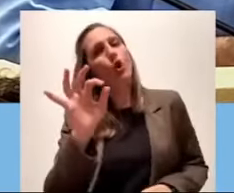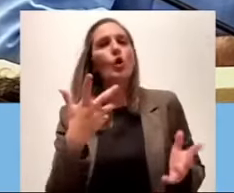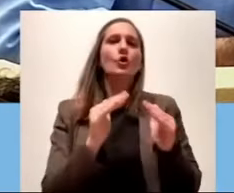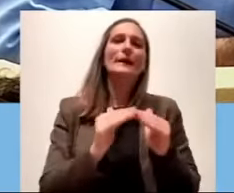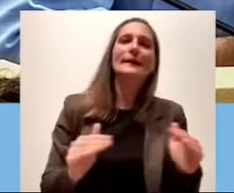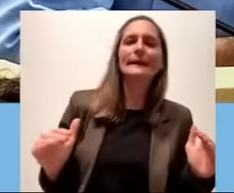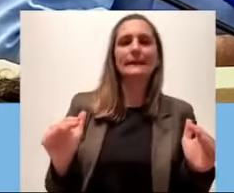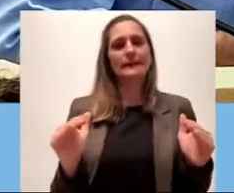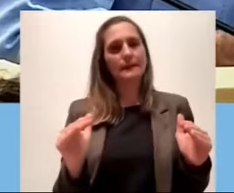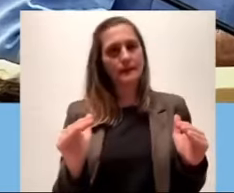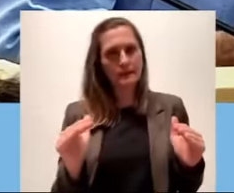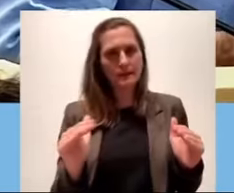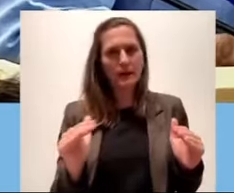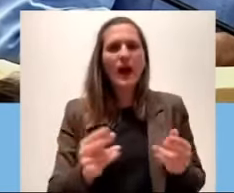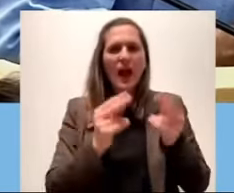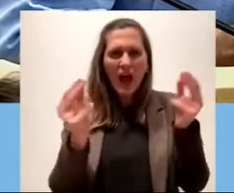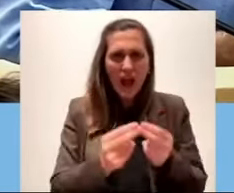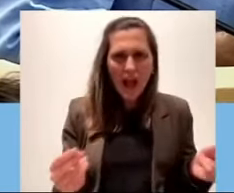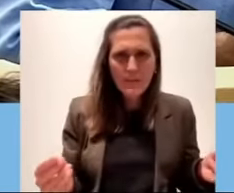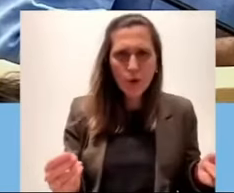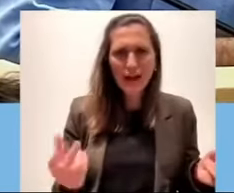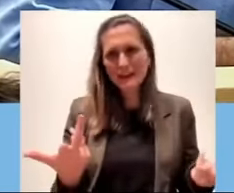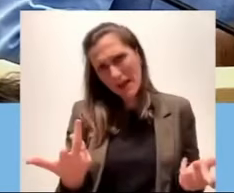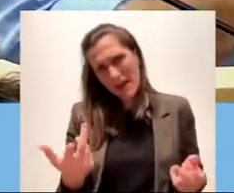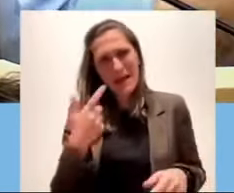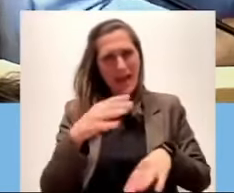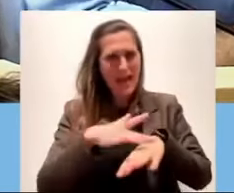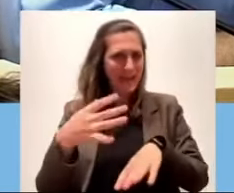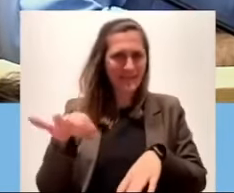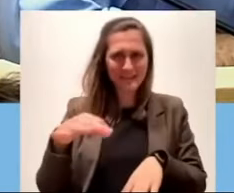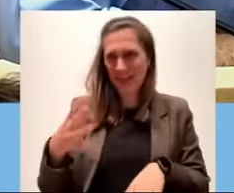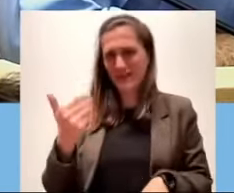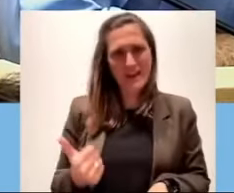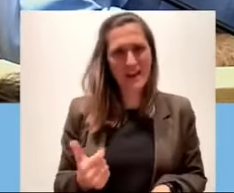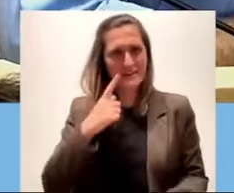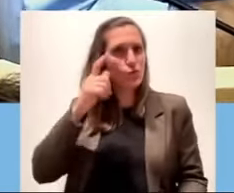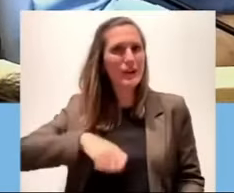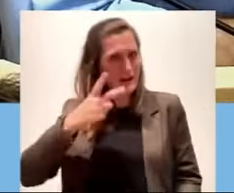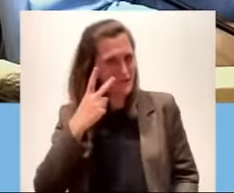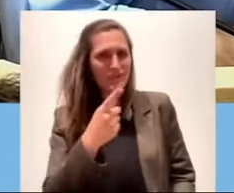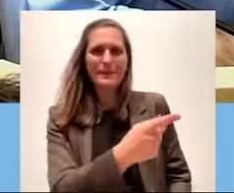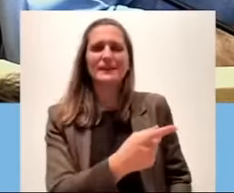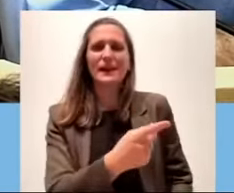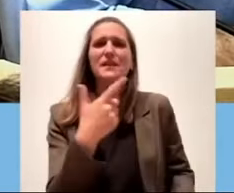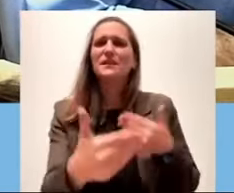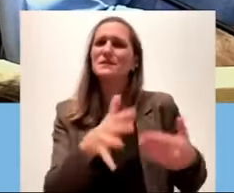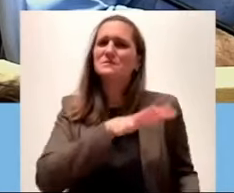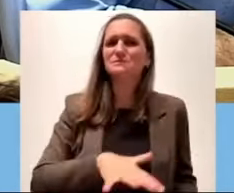πρακτικές που κατά τα άλλα τις είδαμε σε ευαισθησία για τον Ζελένσκι στην Ουκρανία. Τέλος,